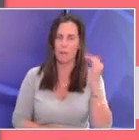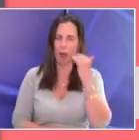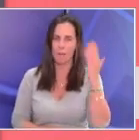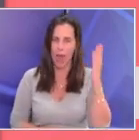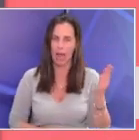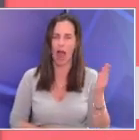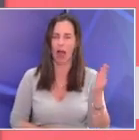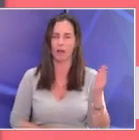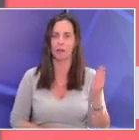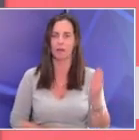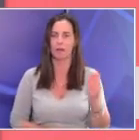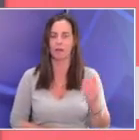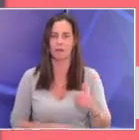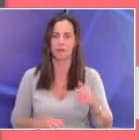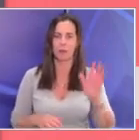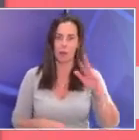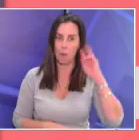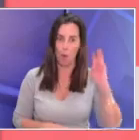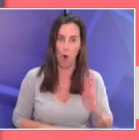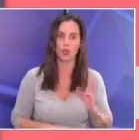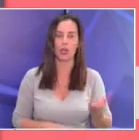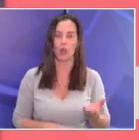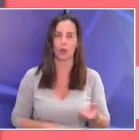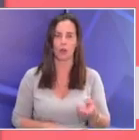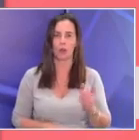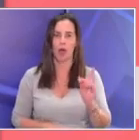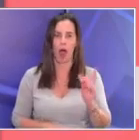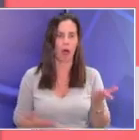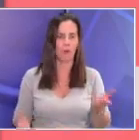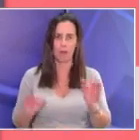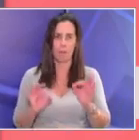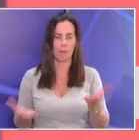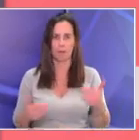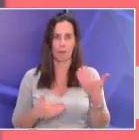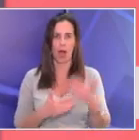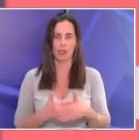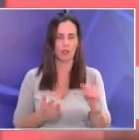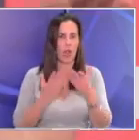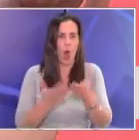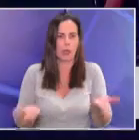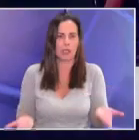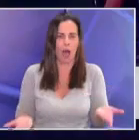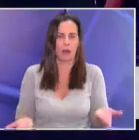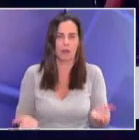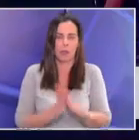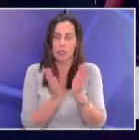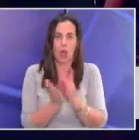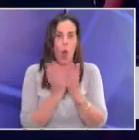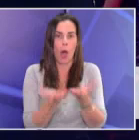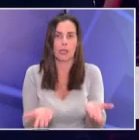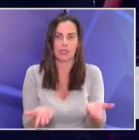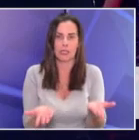ארצות הברית, וממש בוושינגטון. אבל באמת, בסופו של דבר זה לא עזר. כלומר, כל הקולות האלה לא